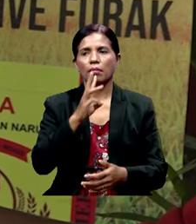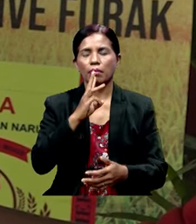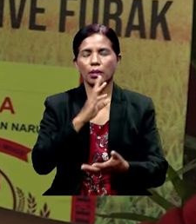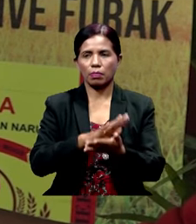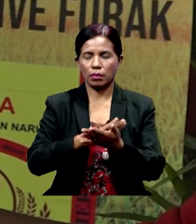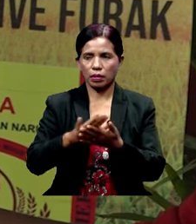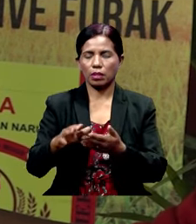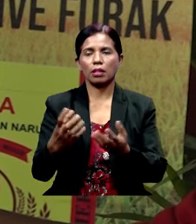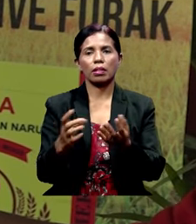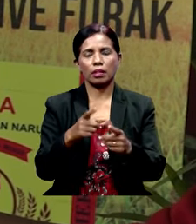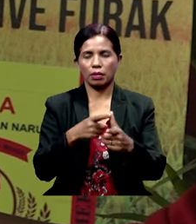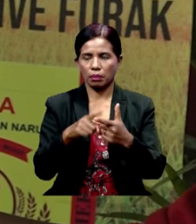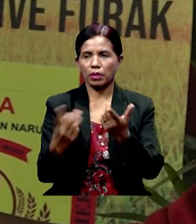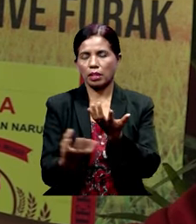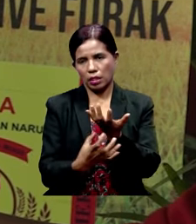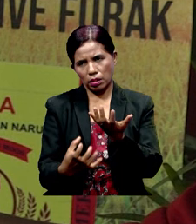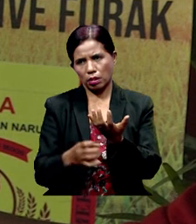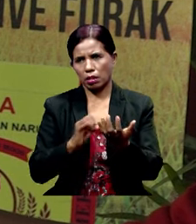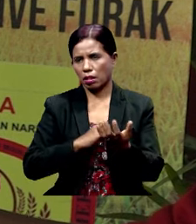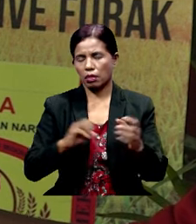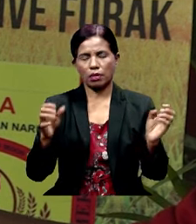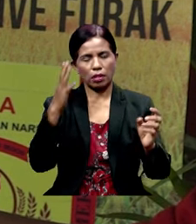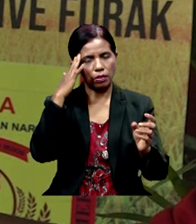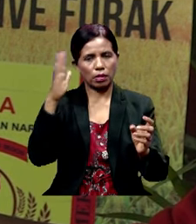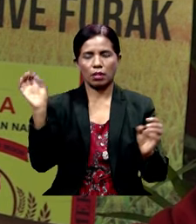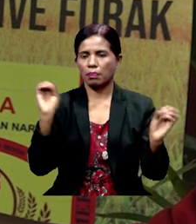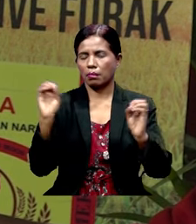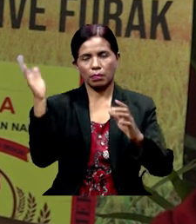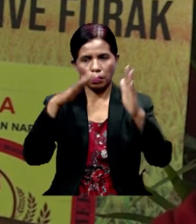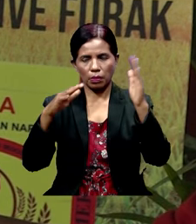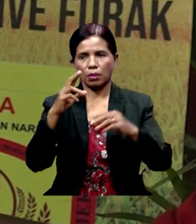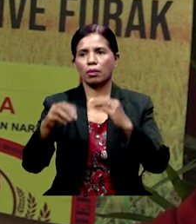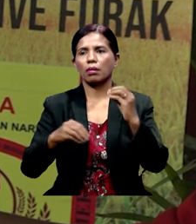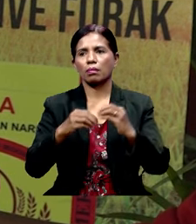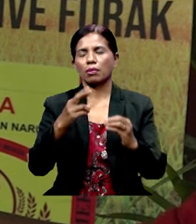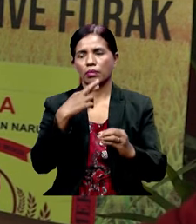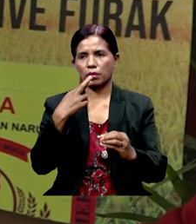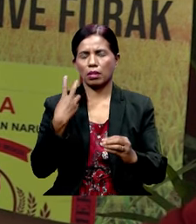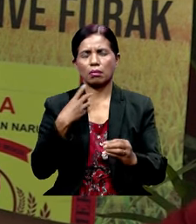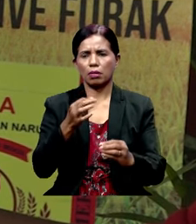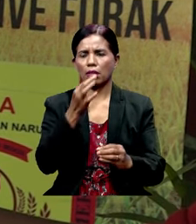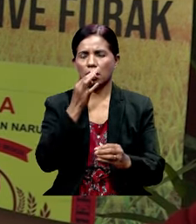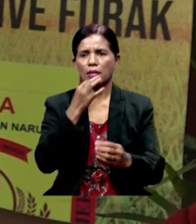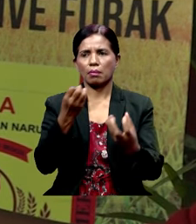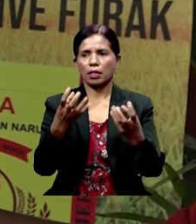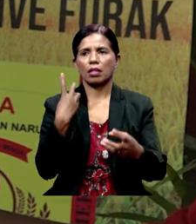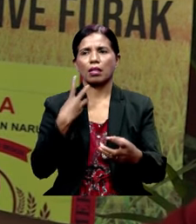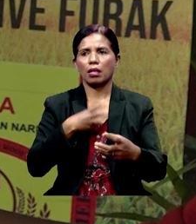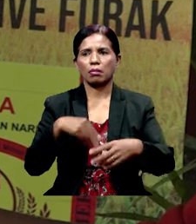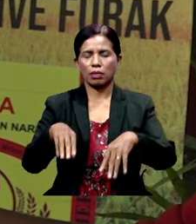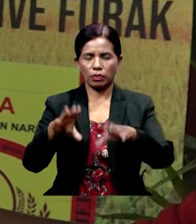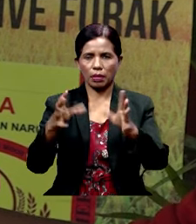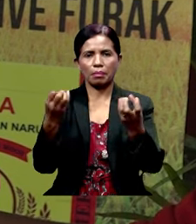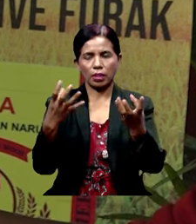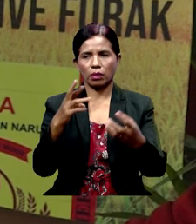fase de pos teing. Hawono ing dane lah ya problem si ba fos ne. Tamba amus konsumi barakona, i amus fa